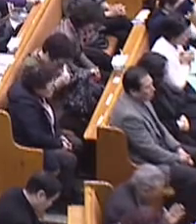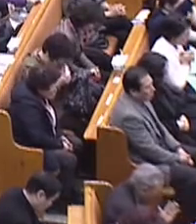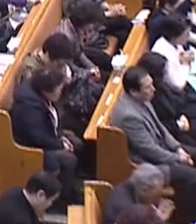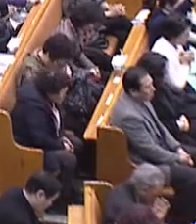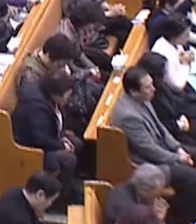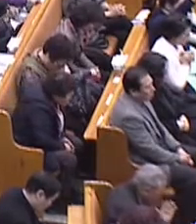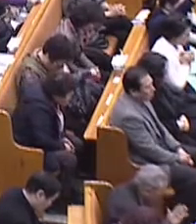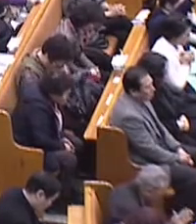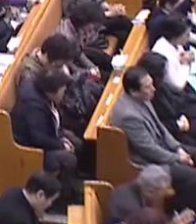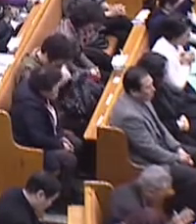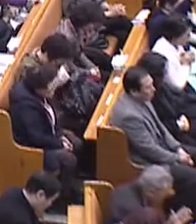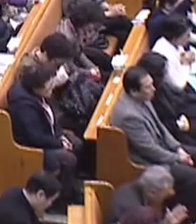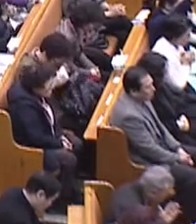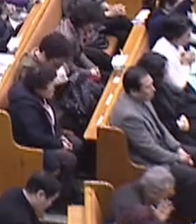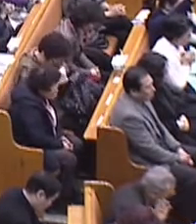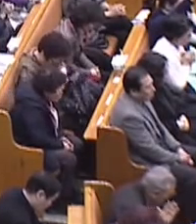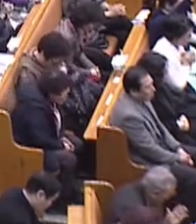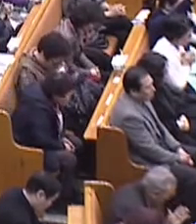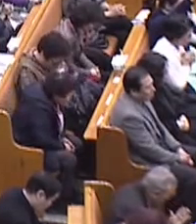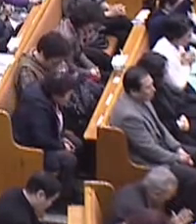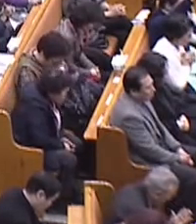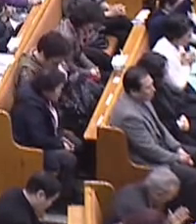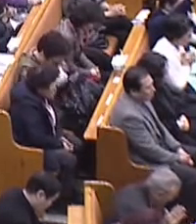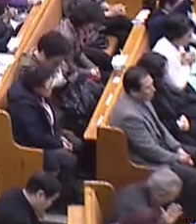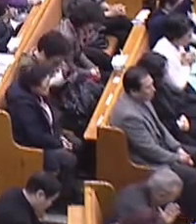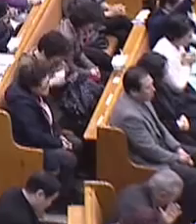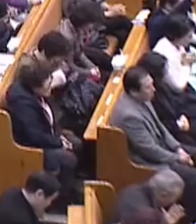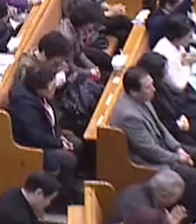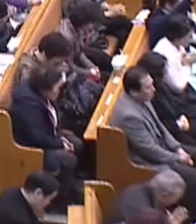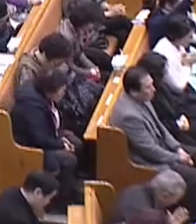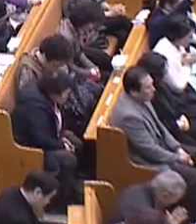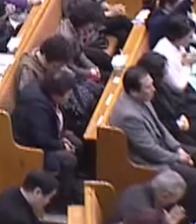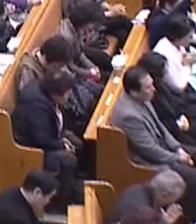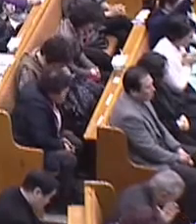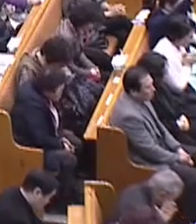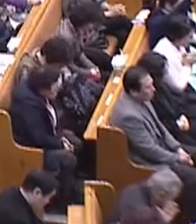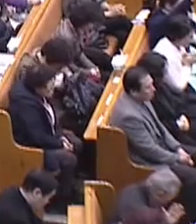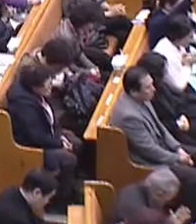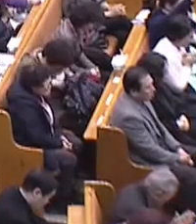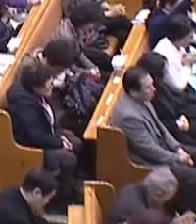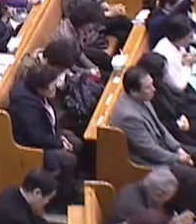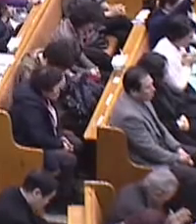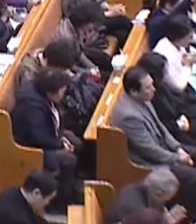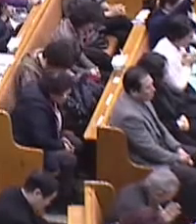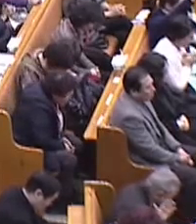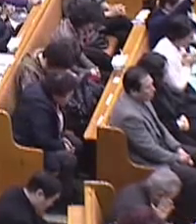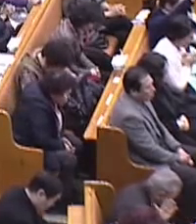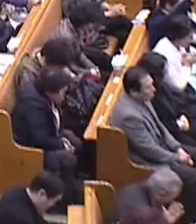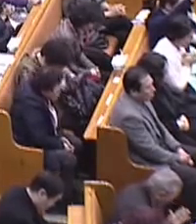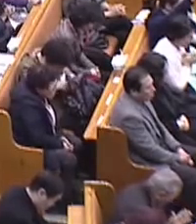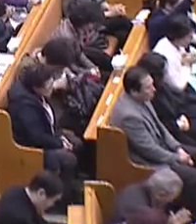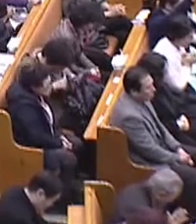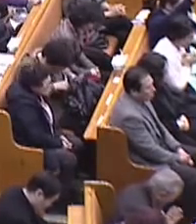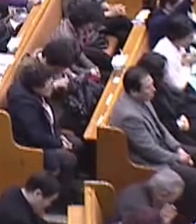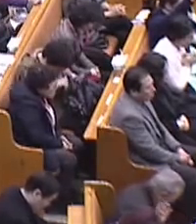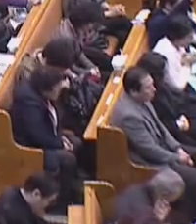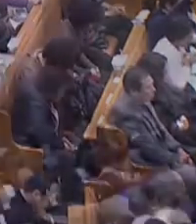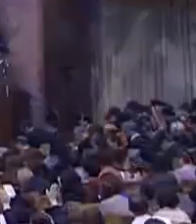또 하나님께서 천사들을 보내어서 저희는 같이 성전에